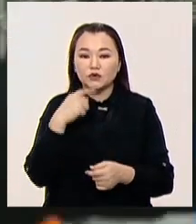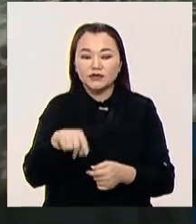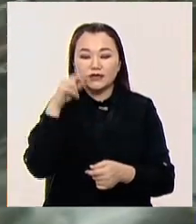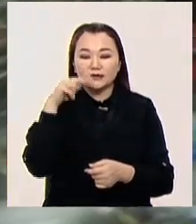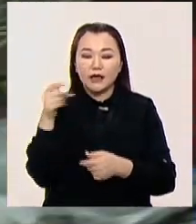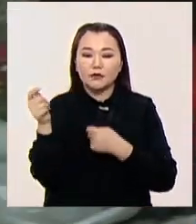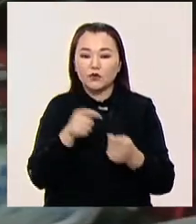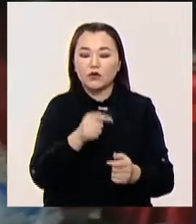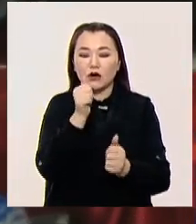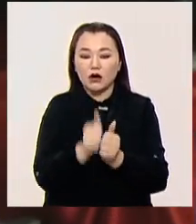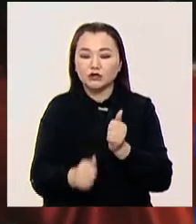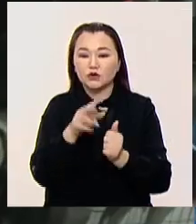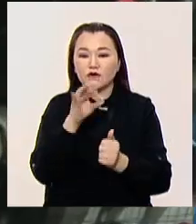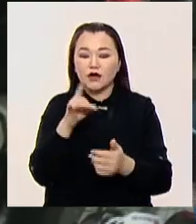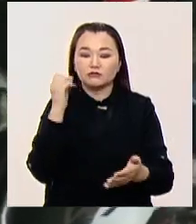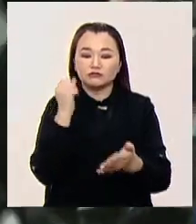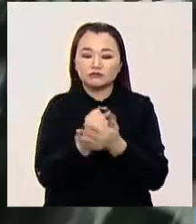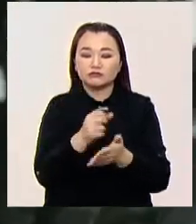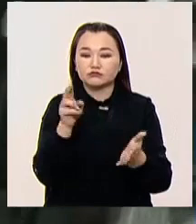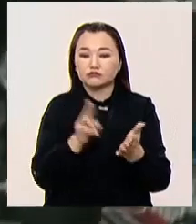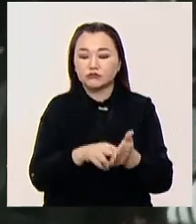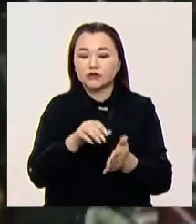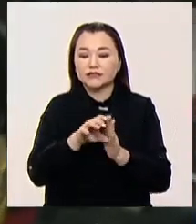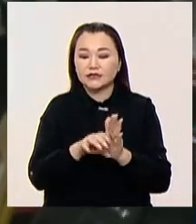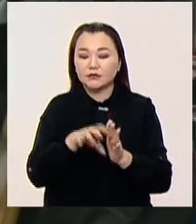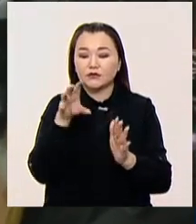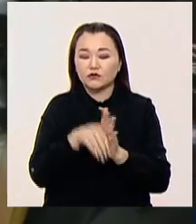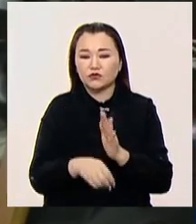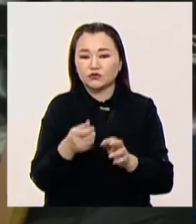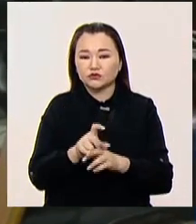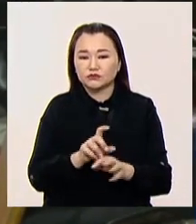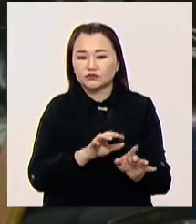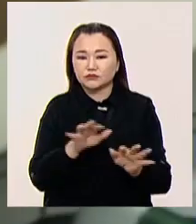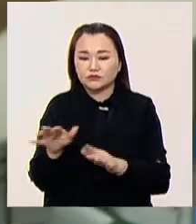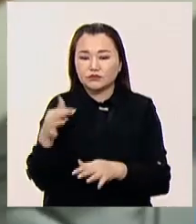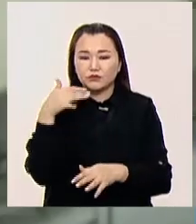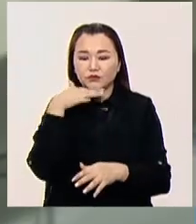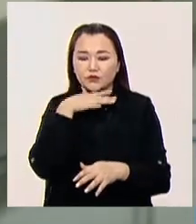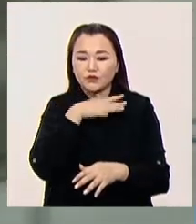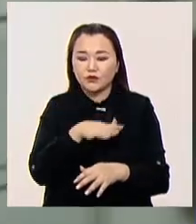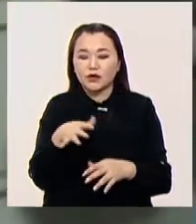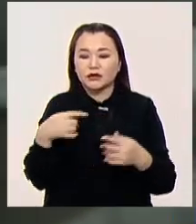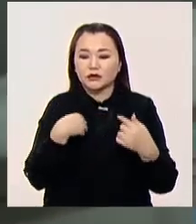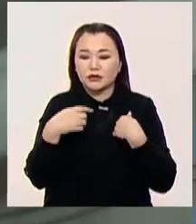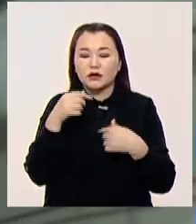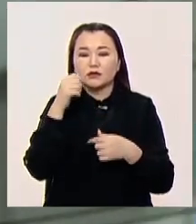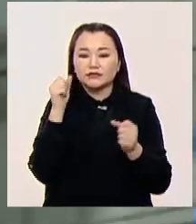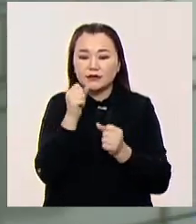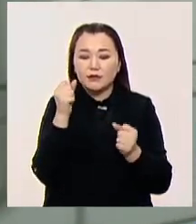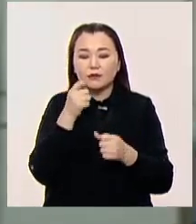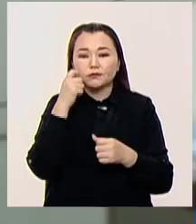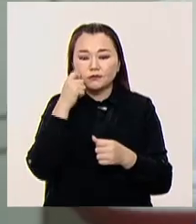Қытайдан келетін әр тауарды таңбалап, жүйеге енгізу барып тұрған машақаты көптірлік дейді. Қалың қараша қысқы аяқ